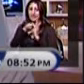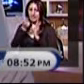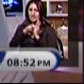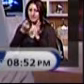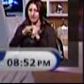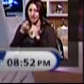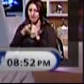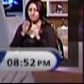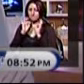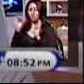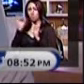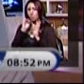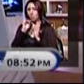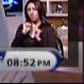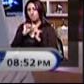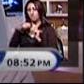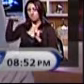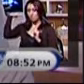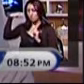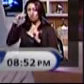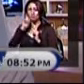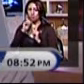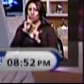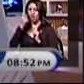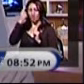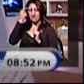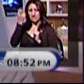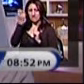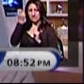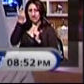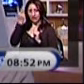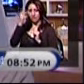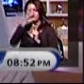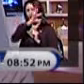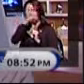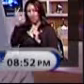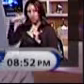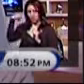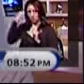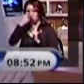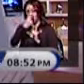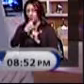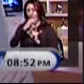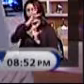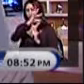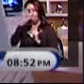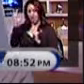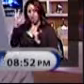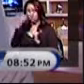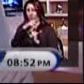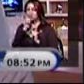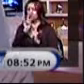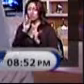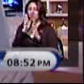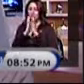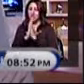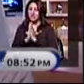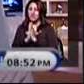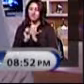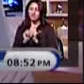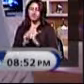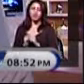القراء أنني لن أقبل أي منصب من أي نوع، ولن أدخل في أي حزب أو أبقى منتمي حزبيا. دي وجهة نظري بالنسبة